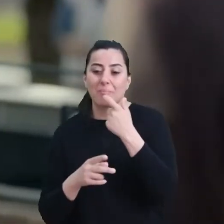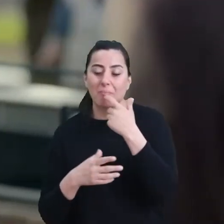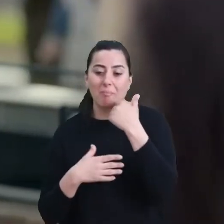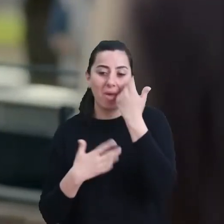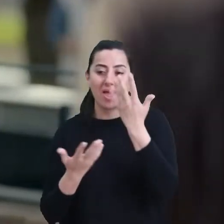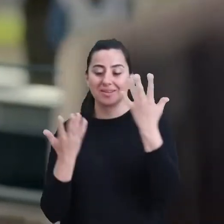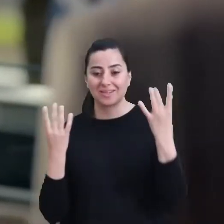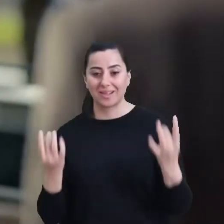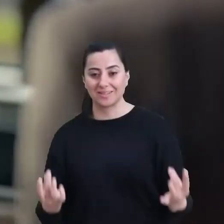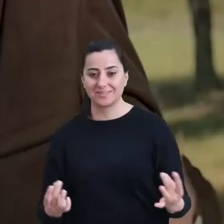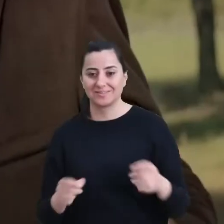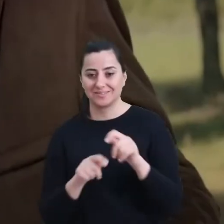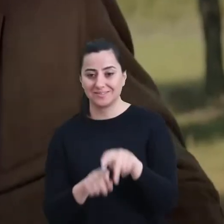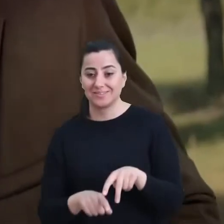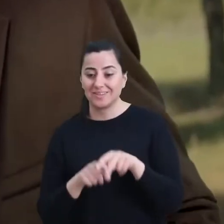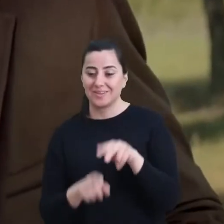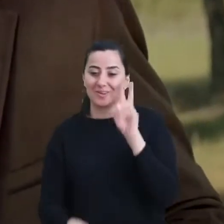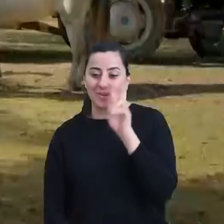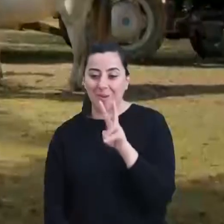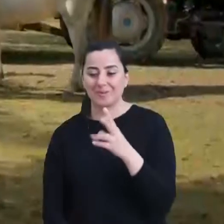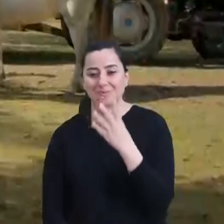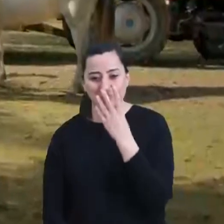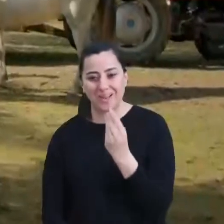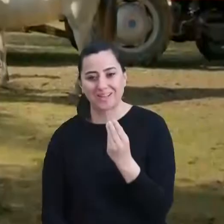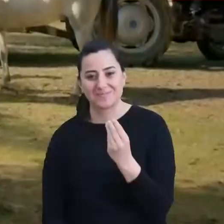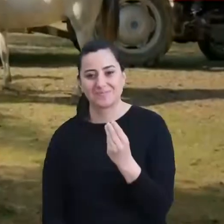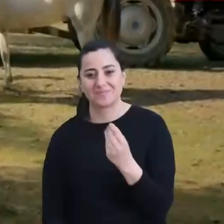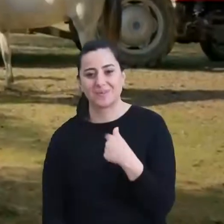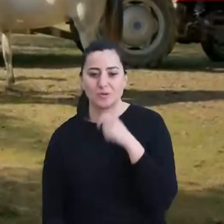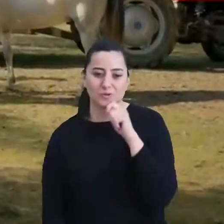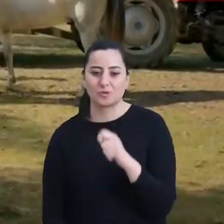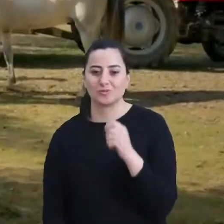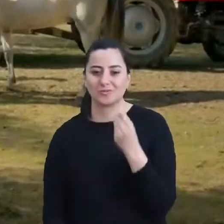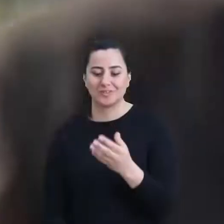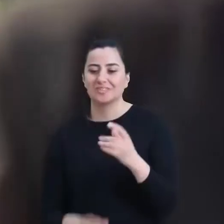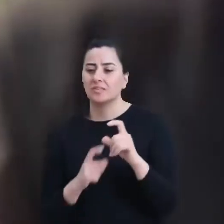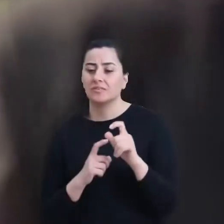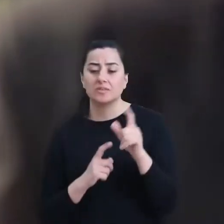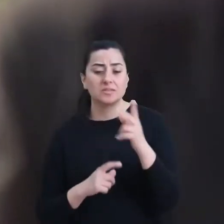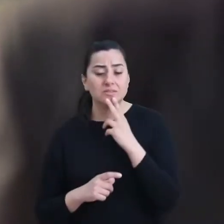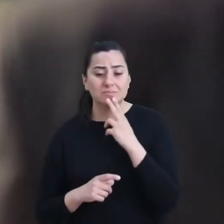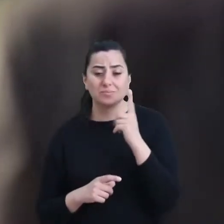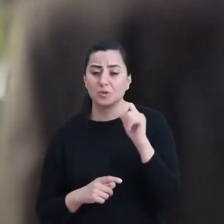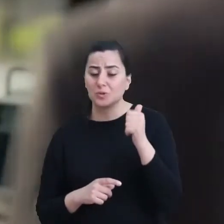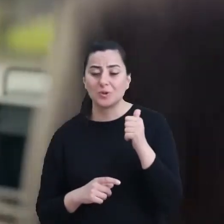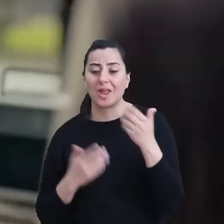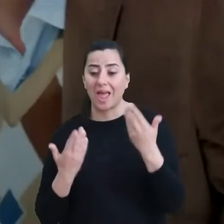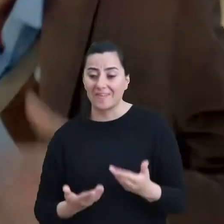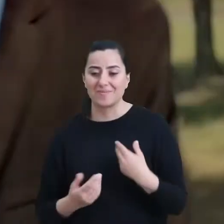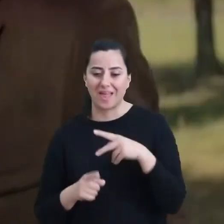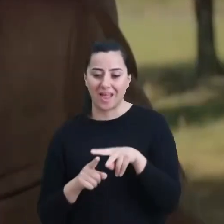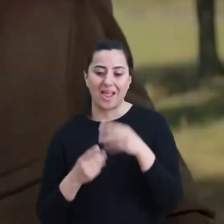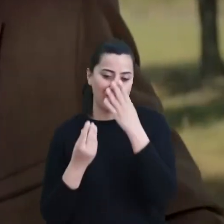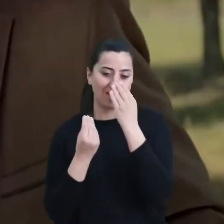bembeyaz gelinliğinle salını salını bana doğru geliyordun. Ben de kendi kendime söz verdim. Sedef'im dedim beni evet derse bu atı dedim